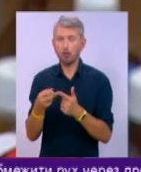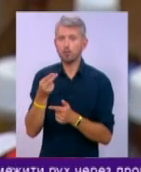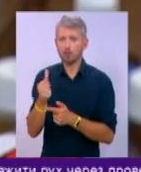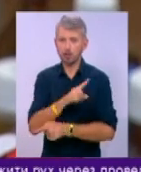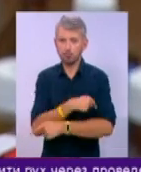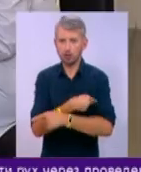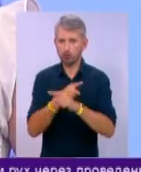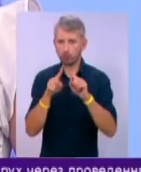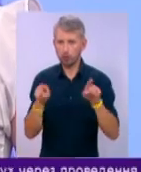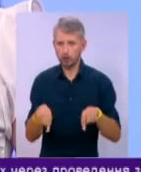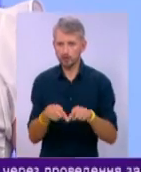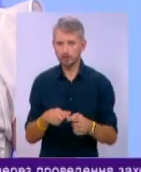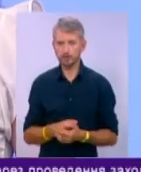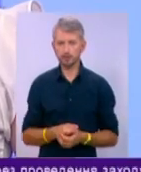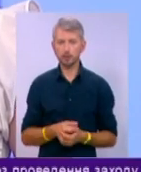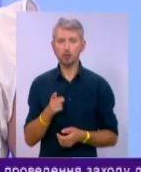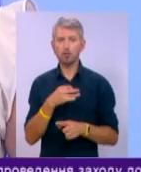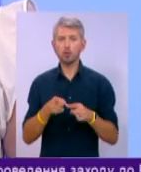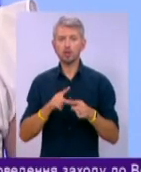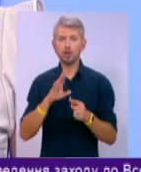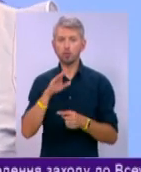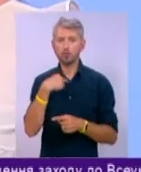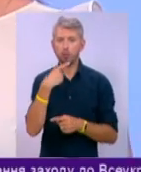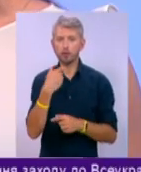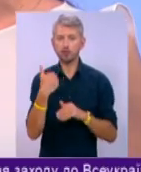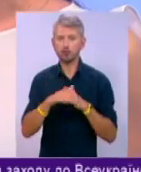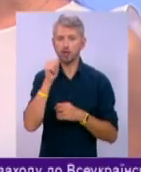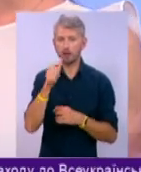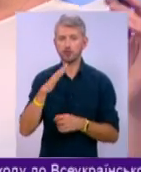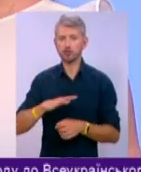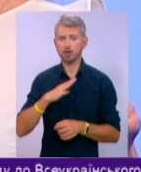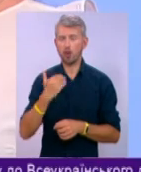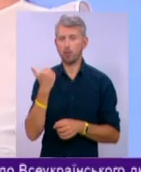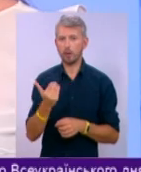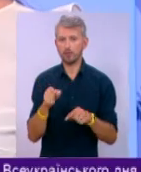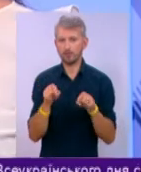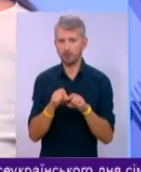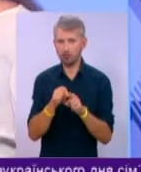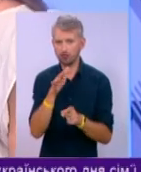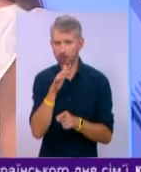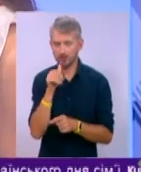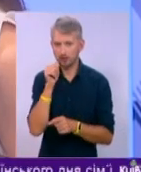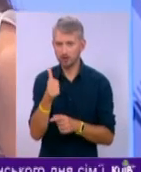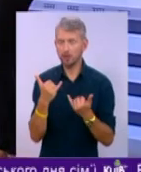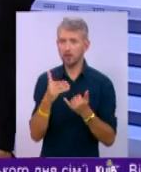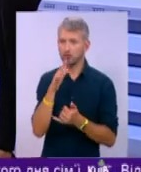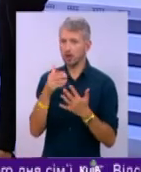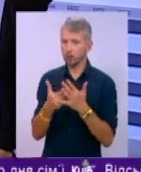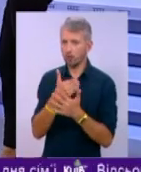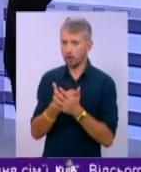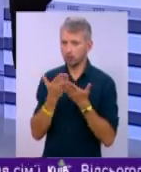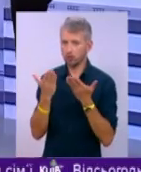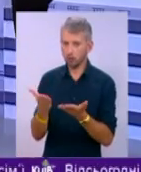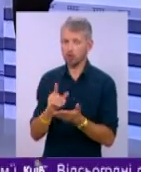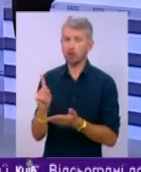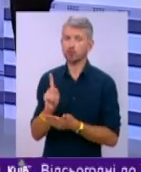поліс? Тож про це будемо говорити вже завтра. Чекаю вас о цій порі вже завтра. А зараз час новин. Прошу,